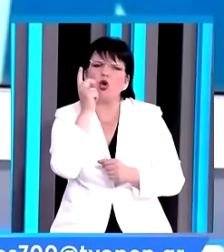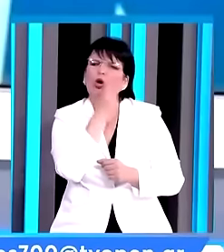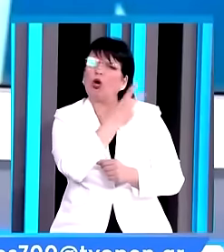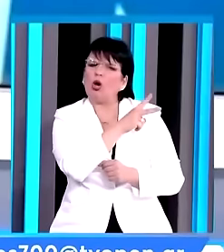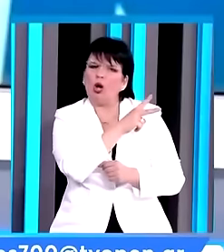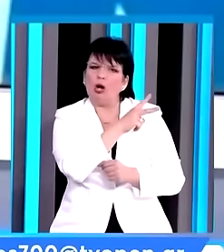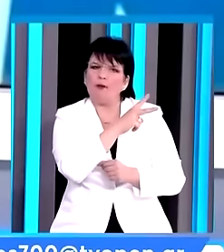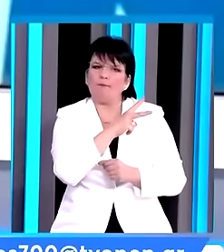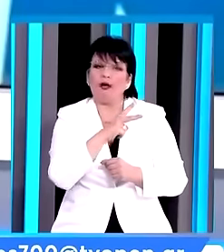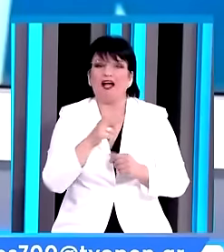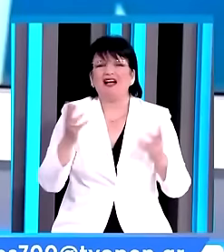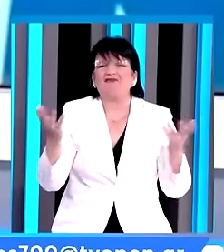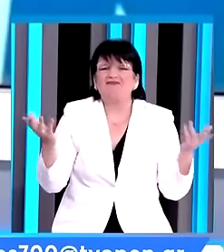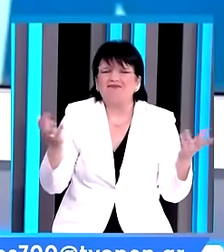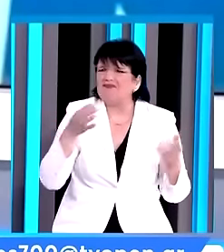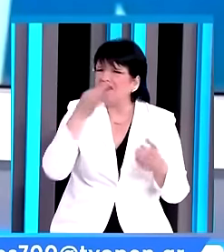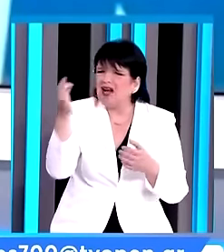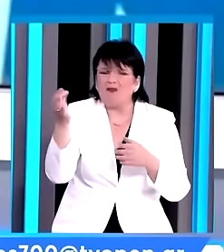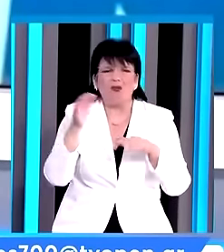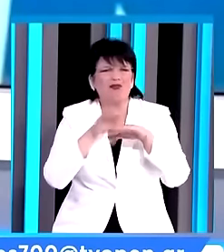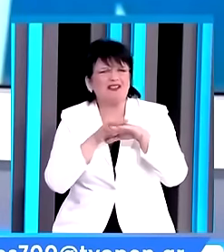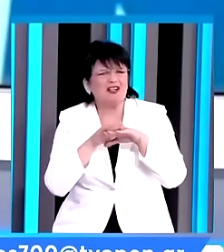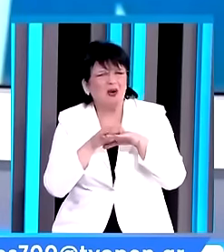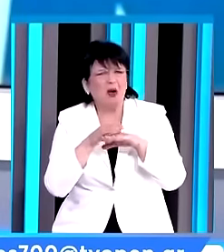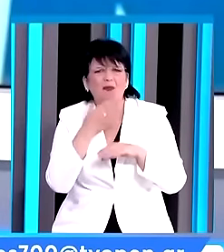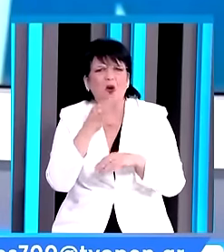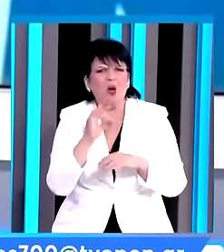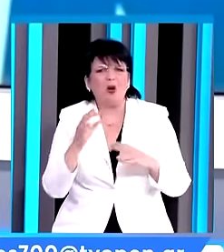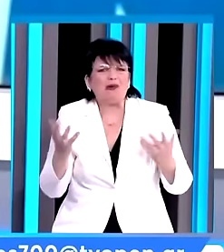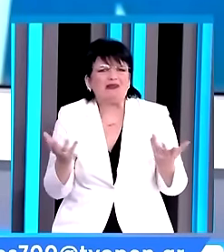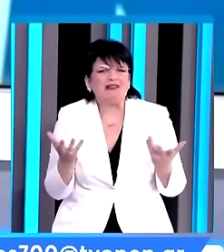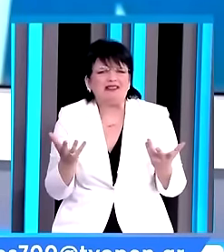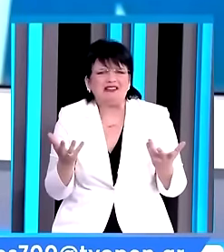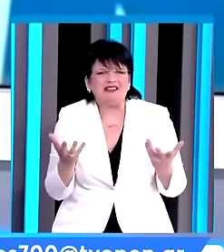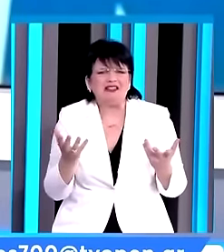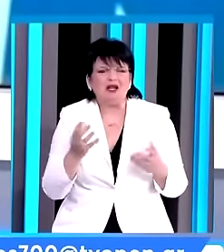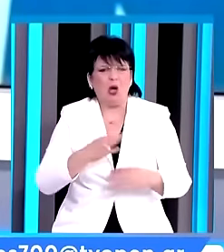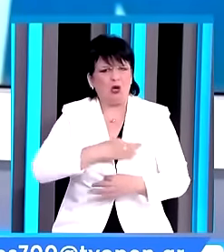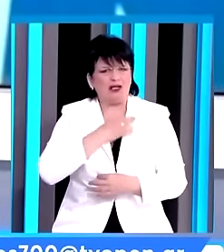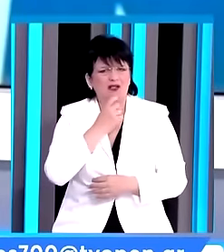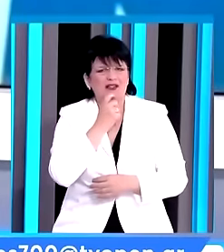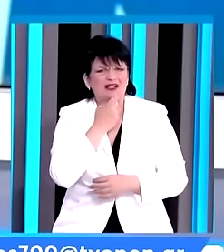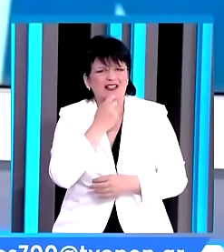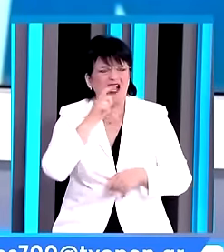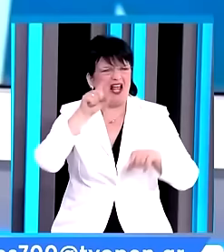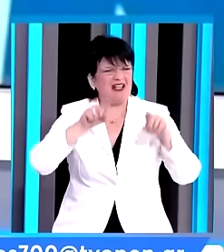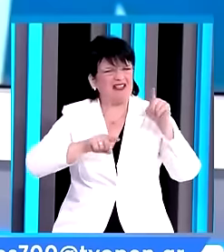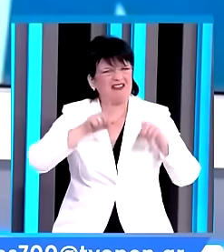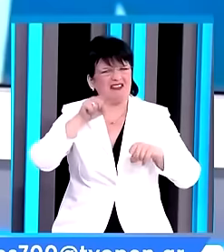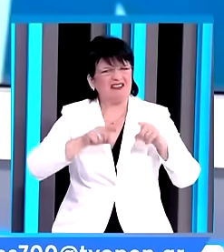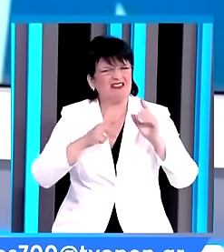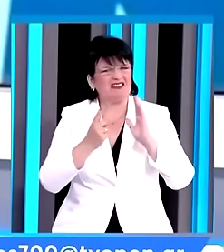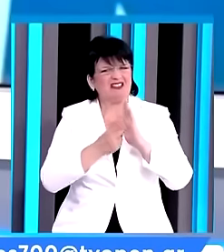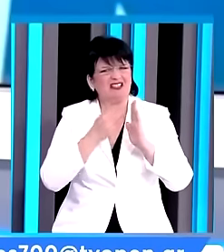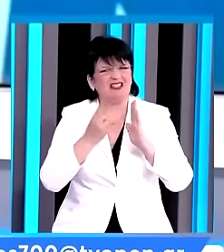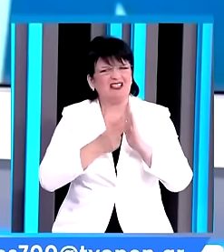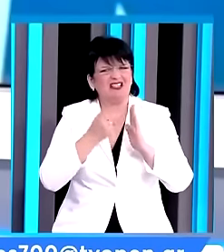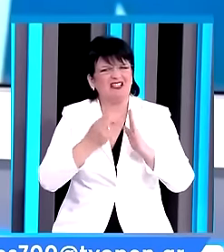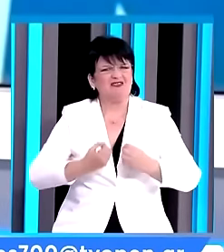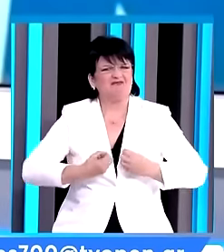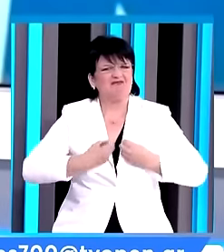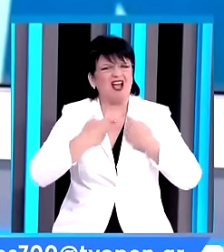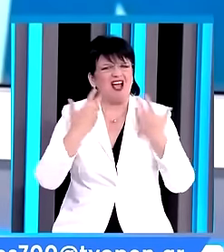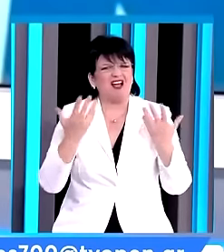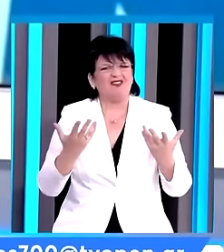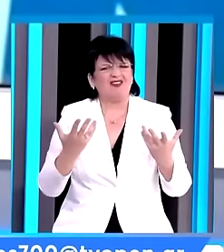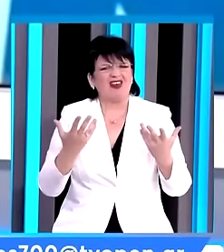Κοιτάξτε, να ζητήσουμε συγγνώμη από ποιους και για ποιο λόγο. Ο κύριος Κασελάκης μερικές φορές εκφράζεται με έναν τρόπο